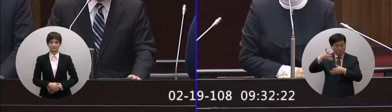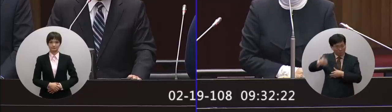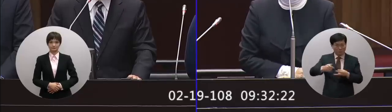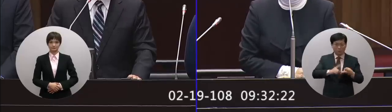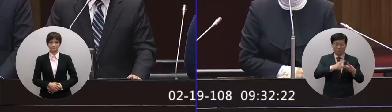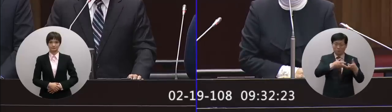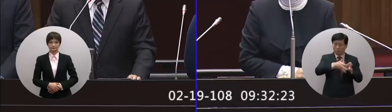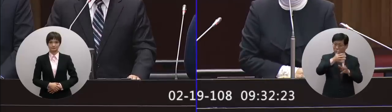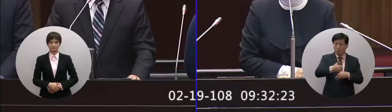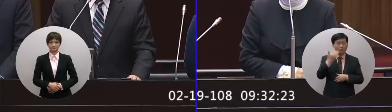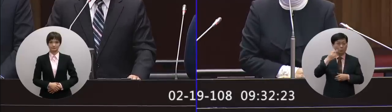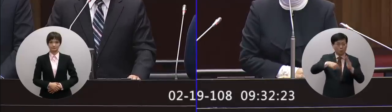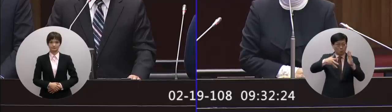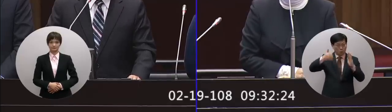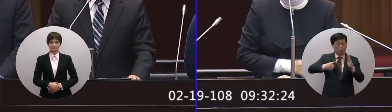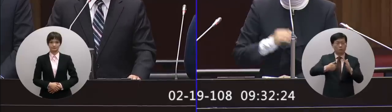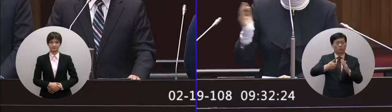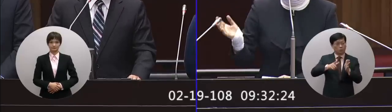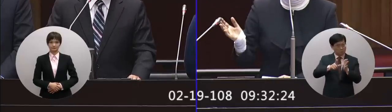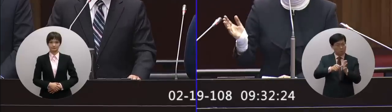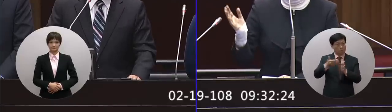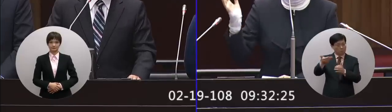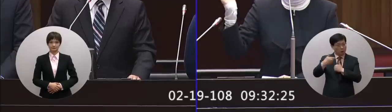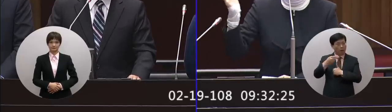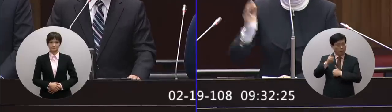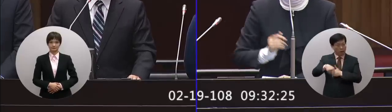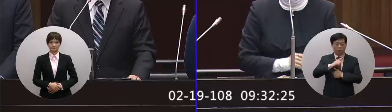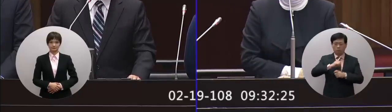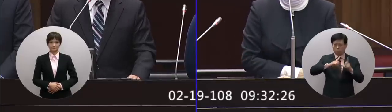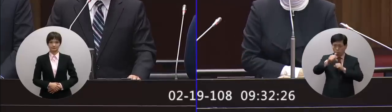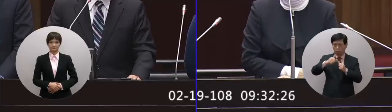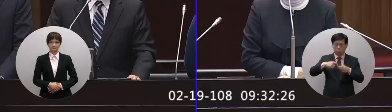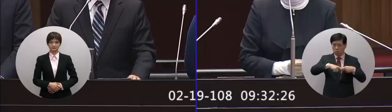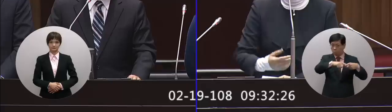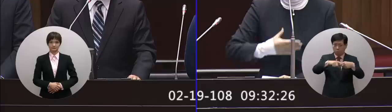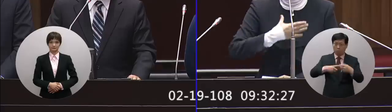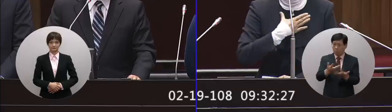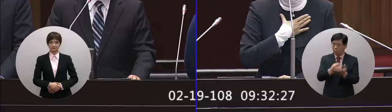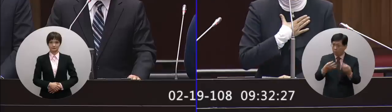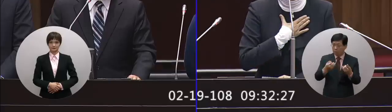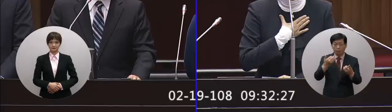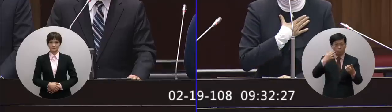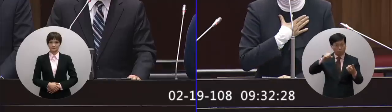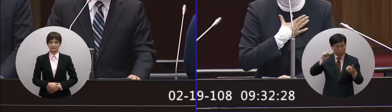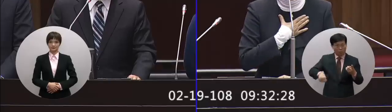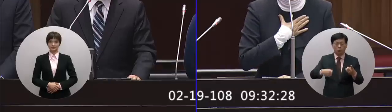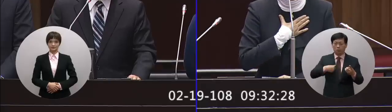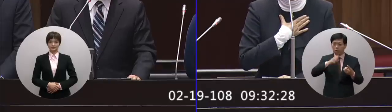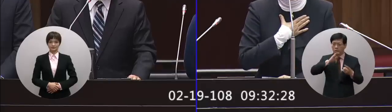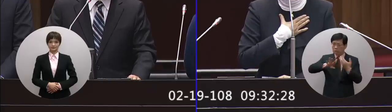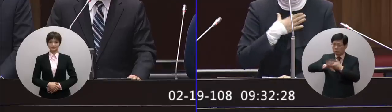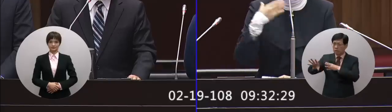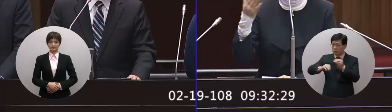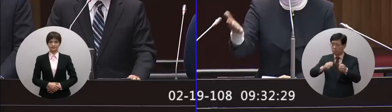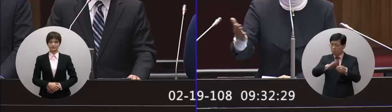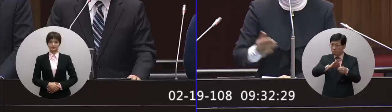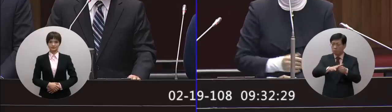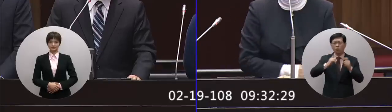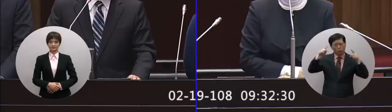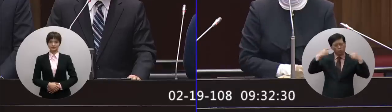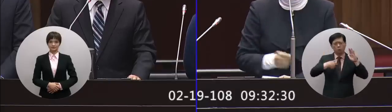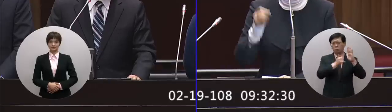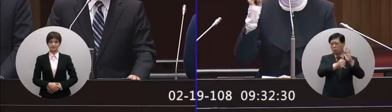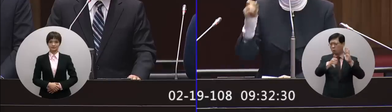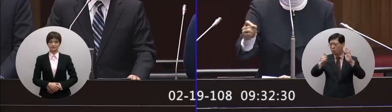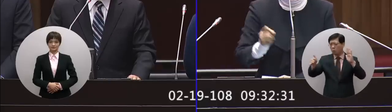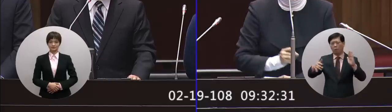好，如果院长您愿意给我时间，也回去做跨部会的协商。如果愿意，我提供非常多的资料，我经常走访